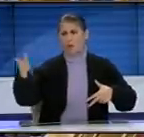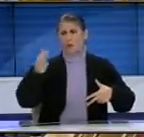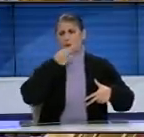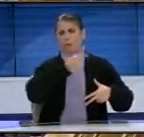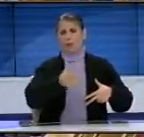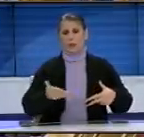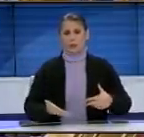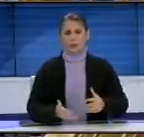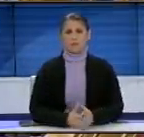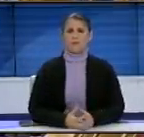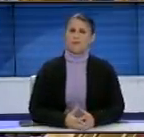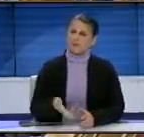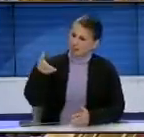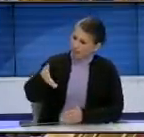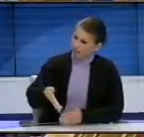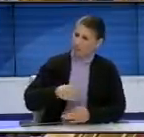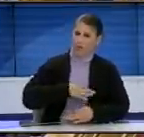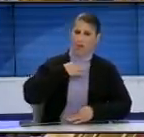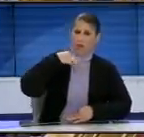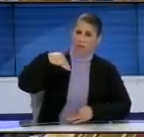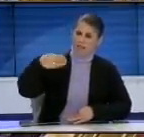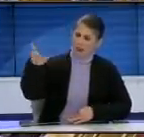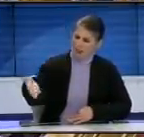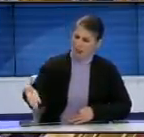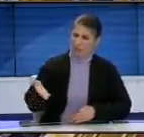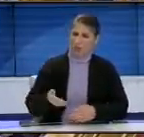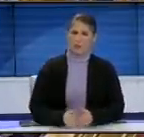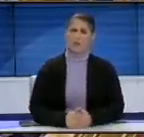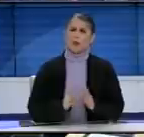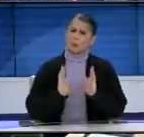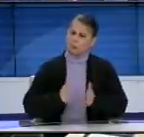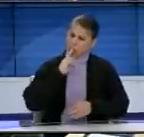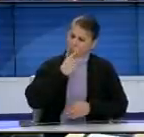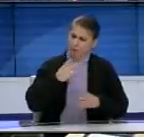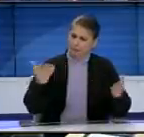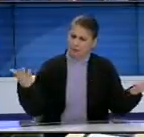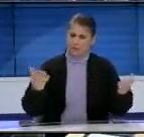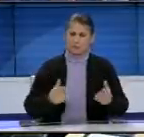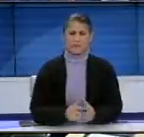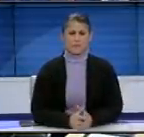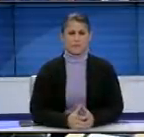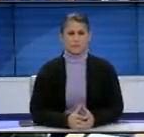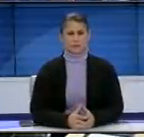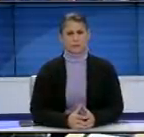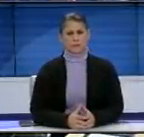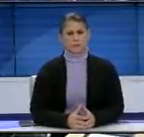Παρακαλώ. Είναι εδώ ο κύριος Μηταράκης. Μπορεί να απαντήσει.